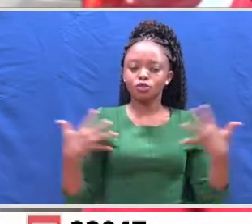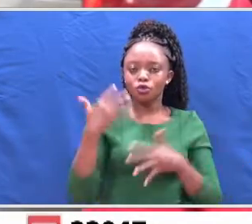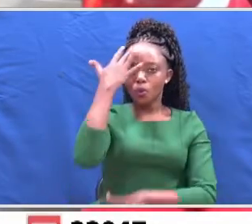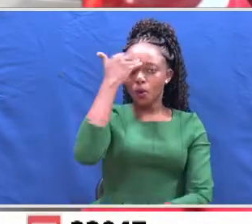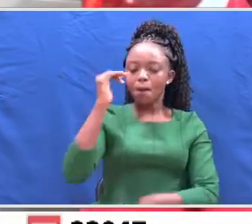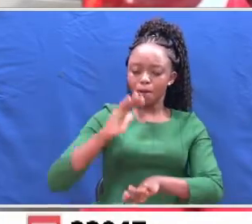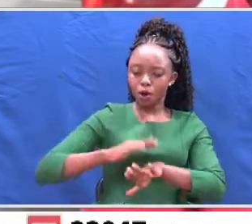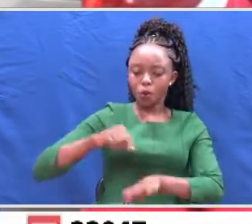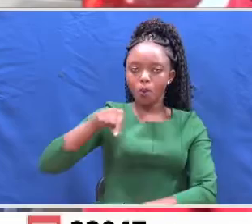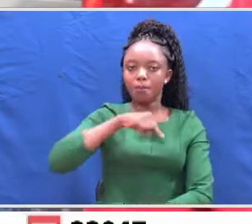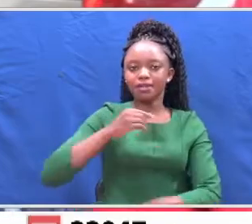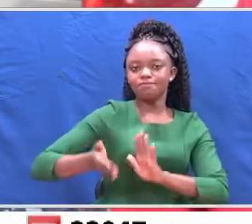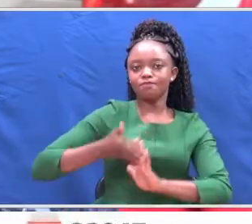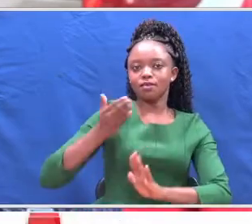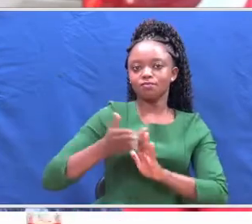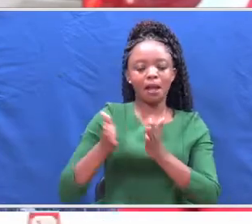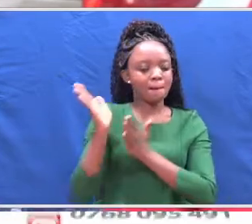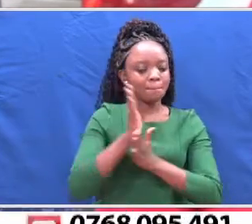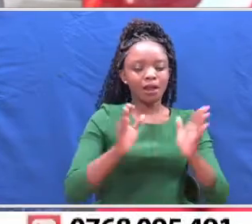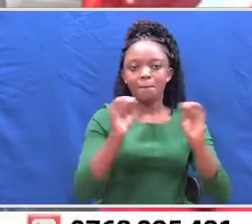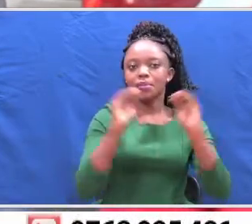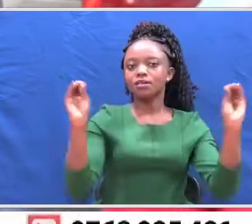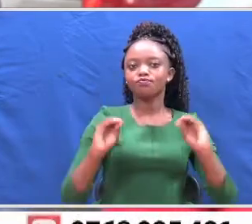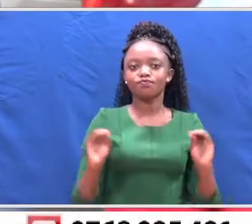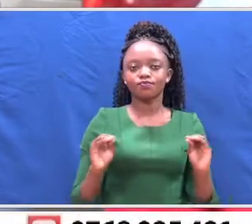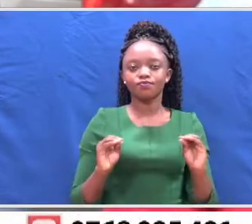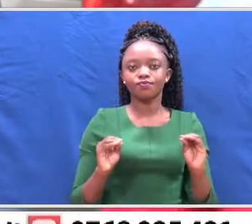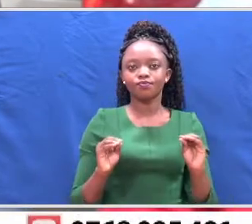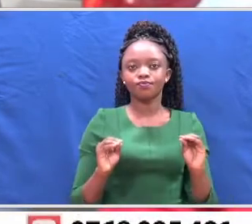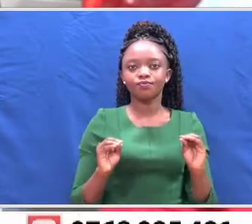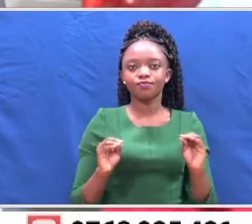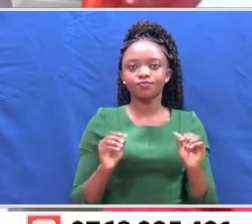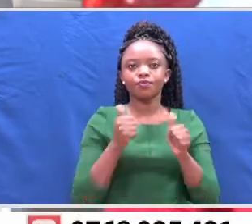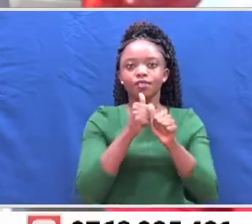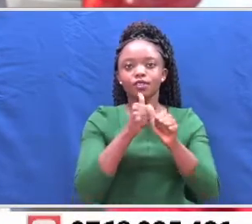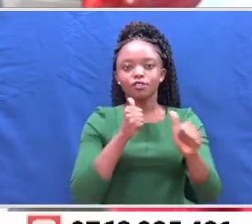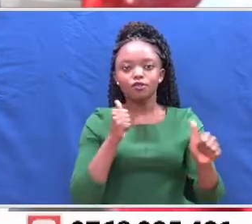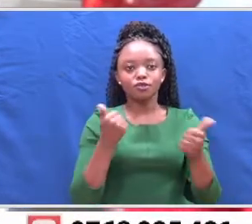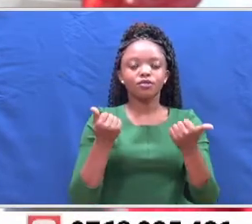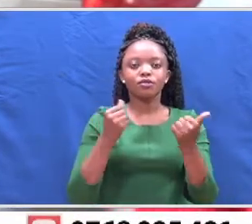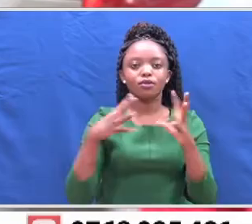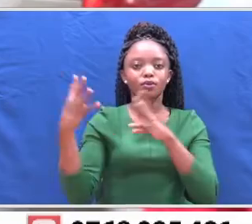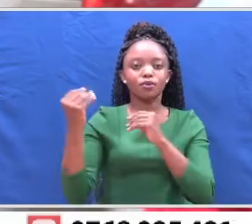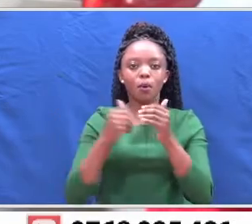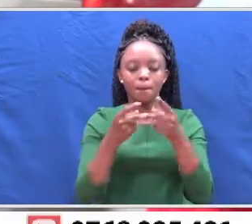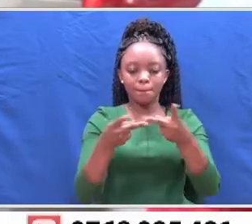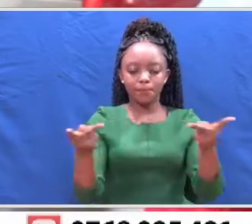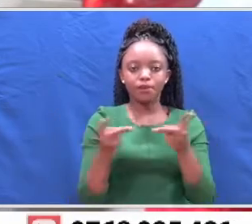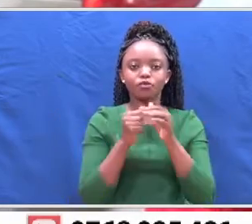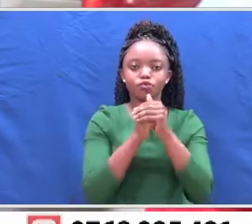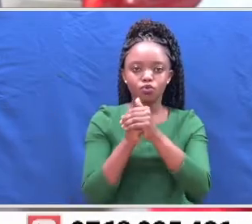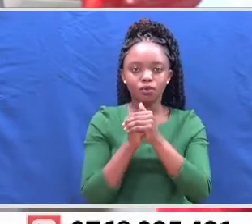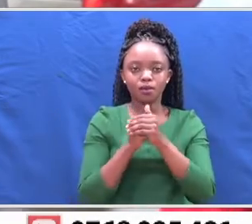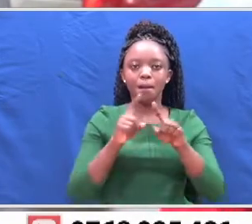walituita kighafla. Hatuko tumepangia huu mkutano. Tukakataa kwenda katika sehemu zetu za kuabudu na